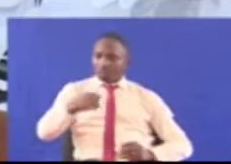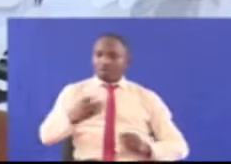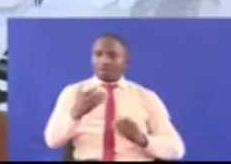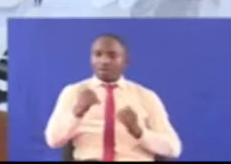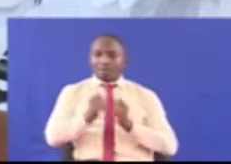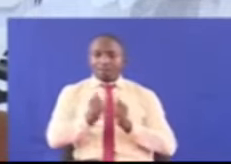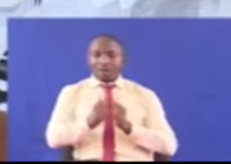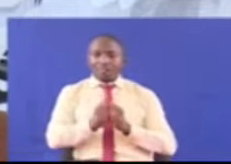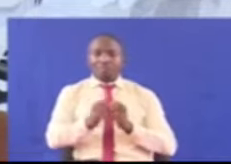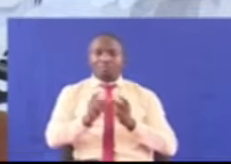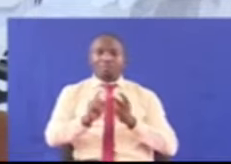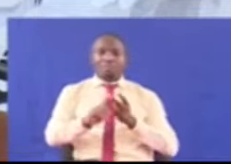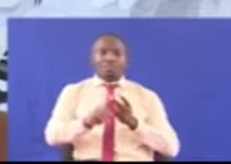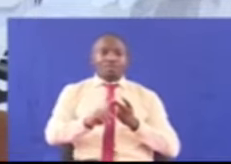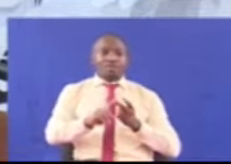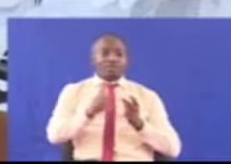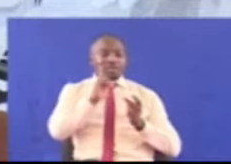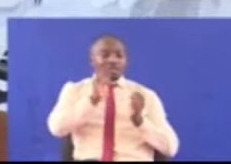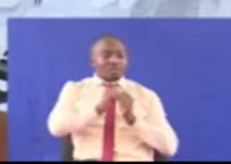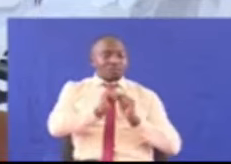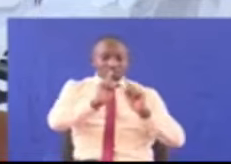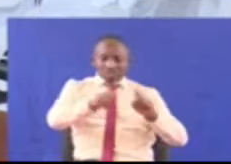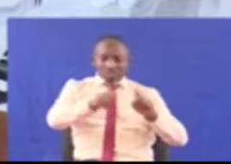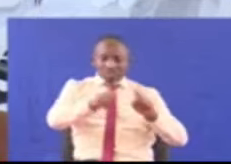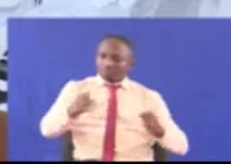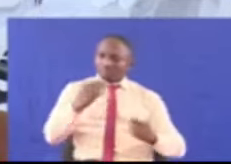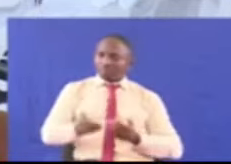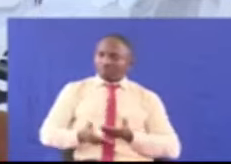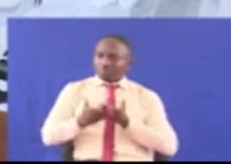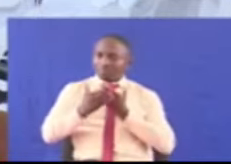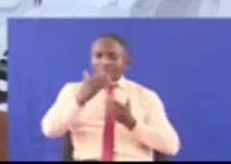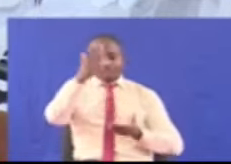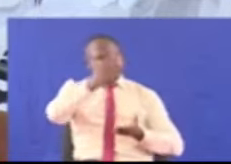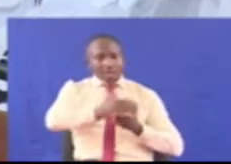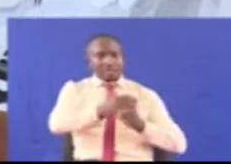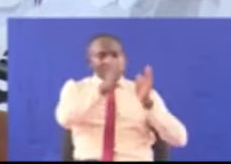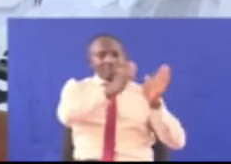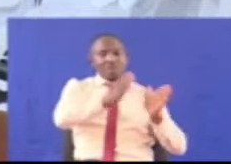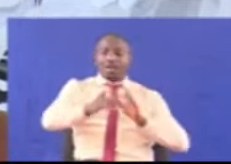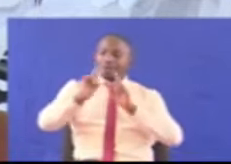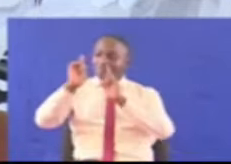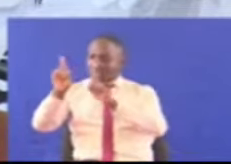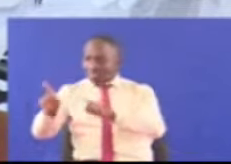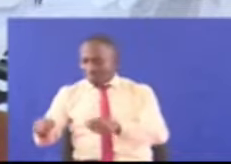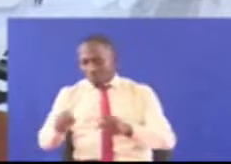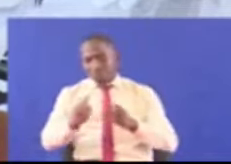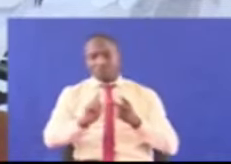Mambo ya climate ndio haya mazingira anayo. Haki za binadamu yapo.